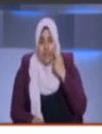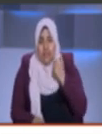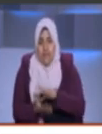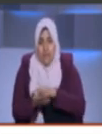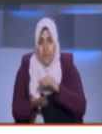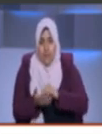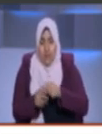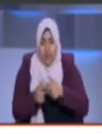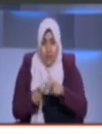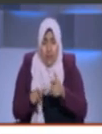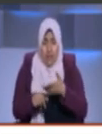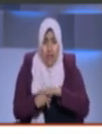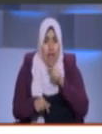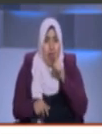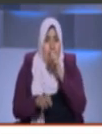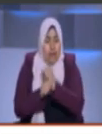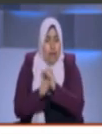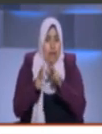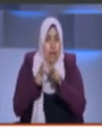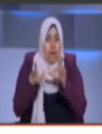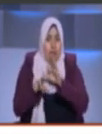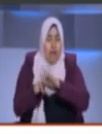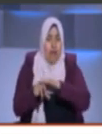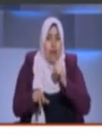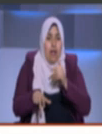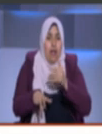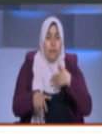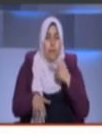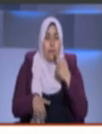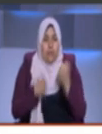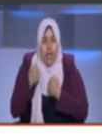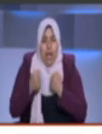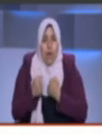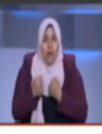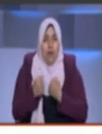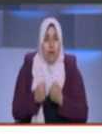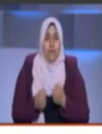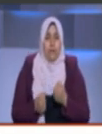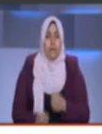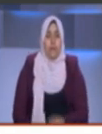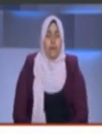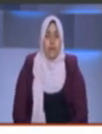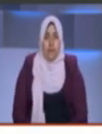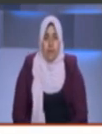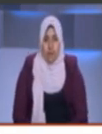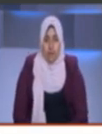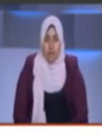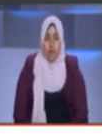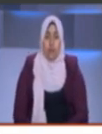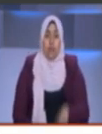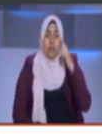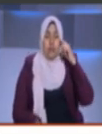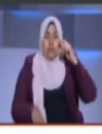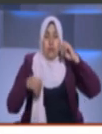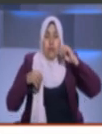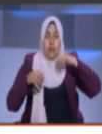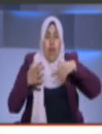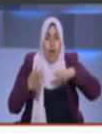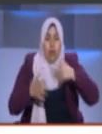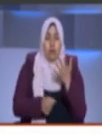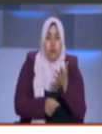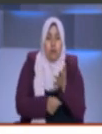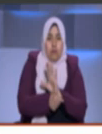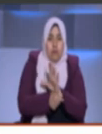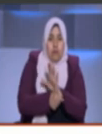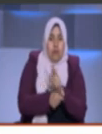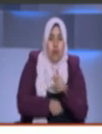الاتحاد الأوروبي عدم الإعلان عن هذا، والآن تحاولون أن يعني تمسكون الأوروبيين من أو